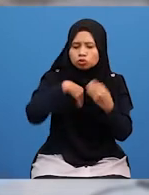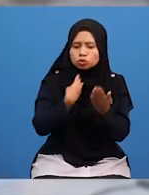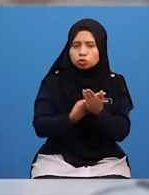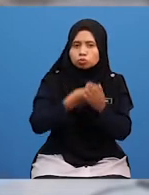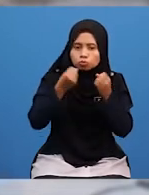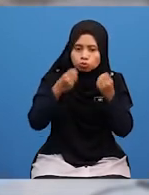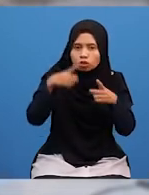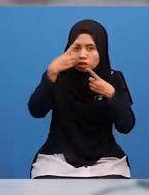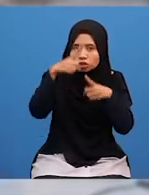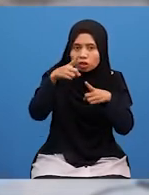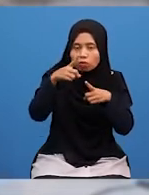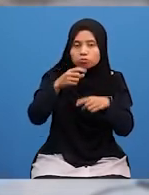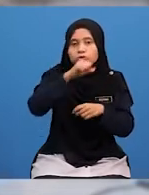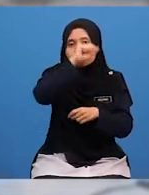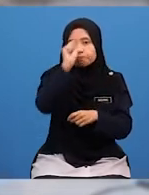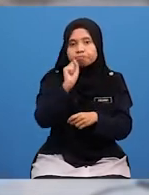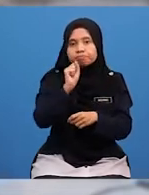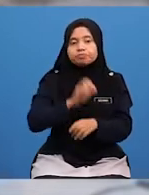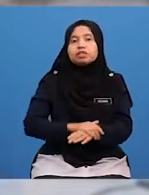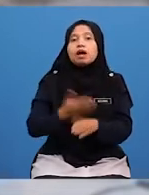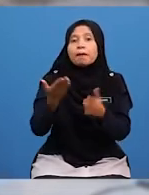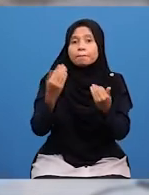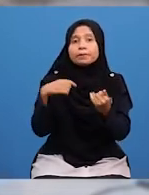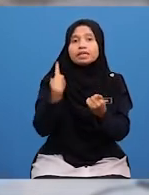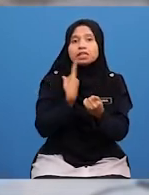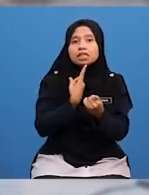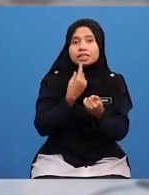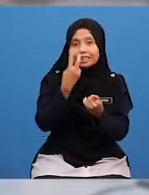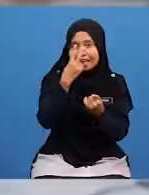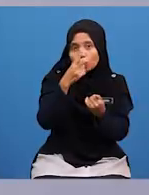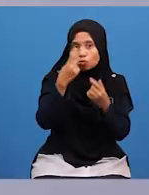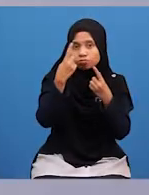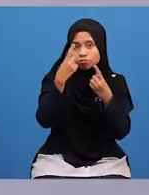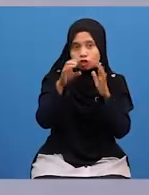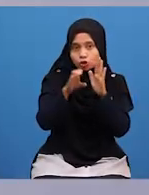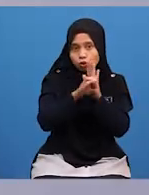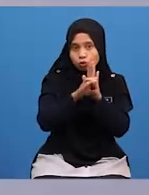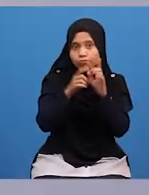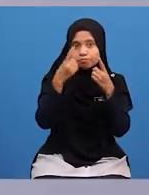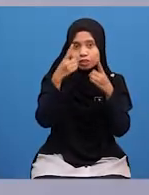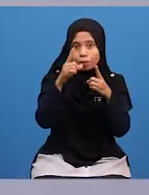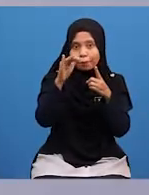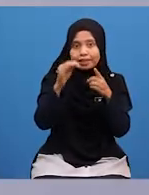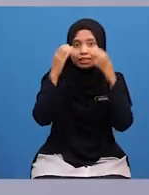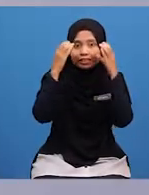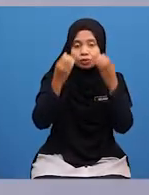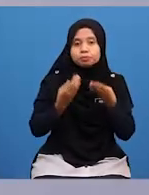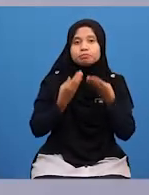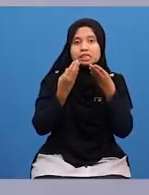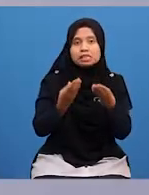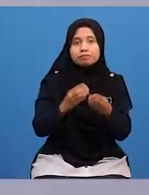Semua sudah menjawab soalan kebat tersebut. Mari kita bandingkan dengan contoh jawapan